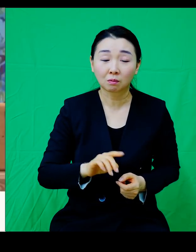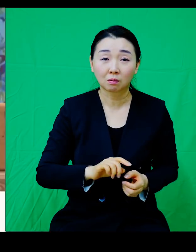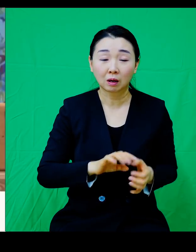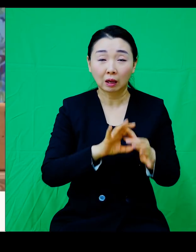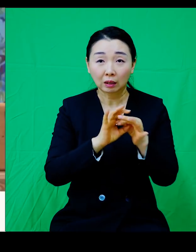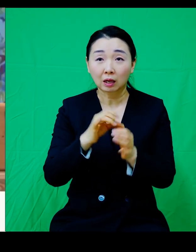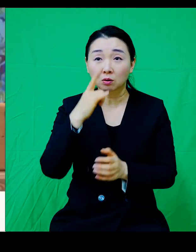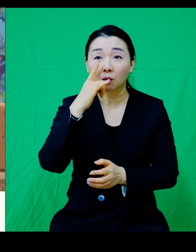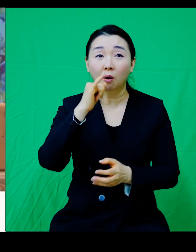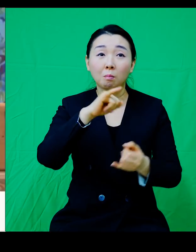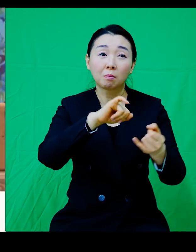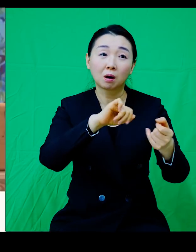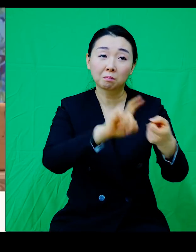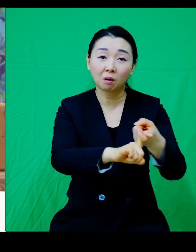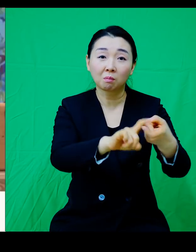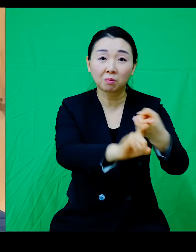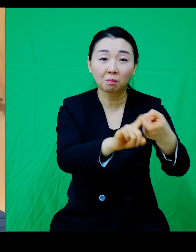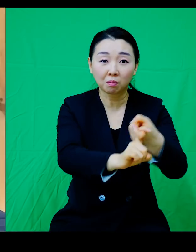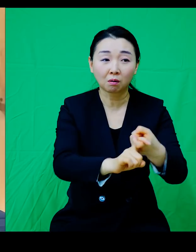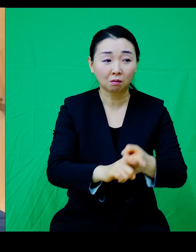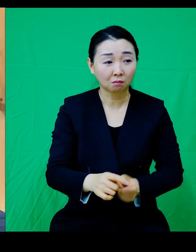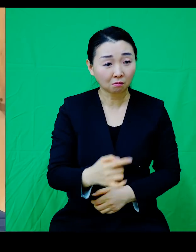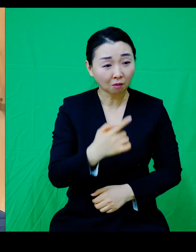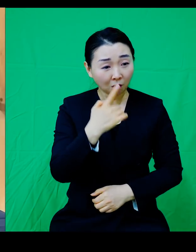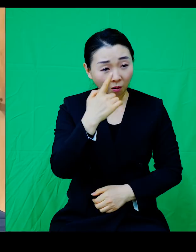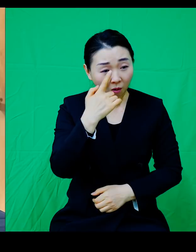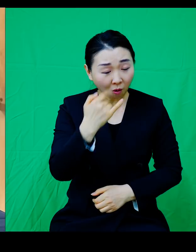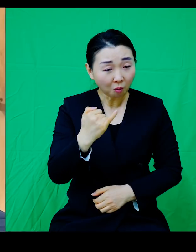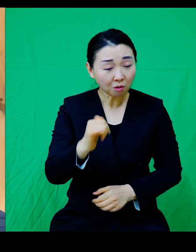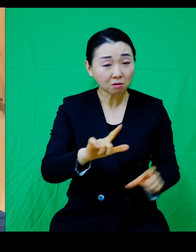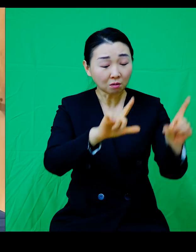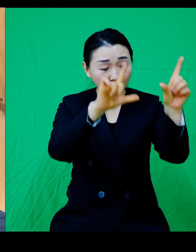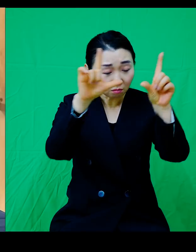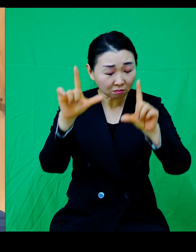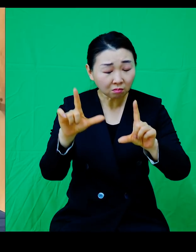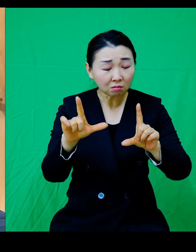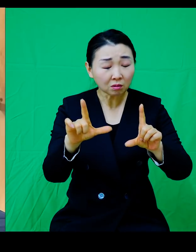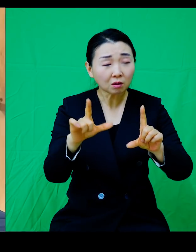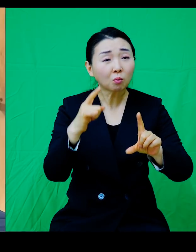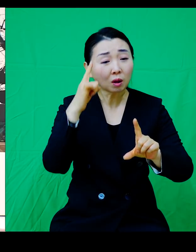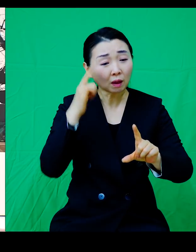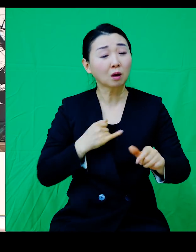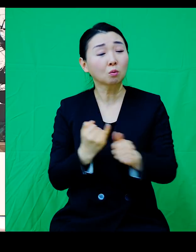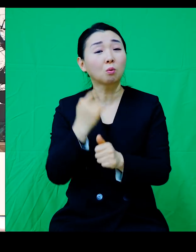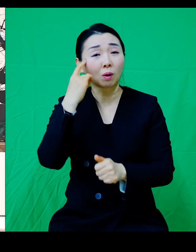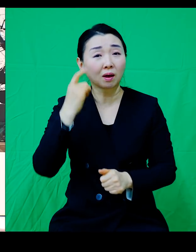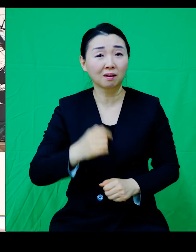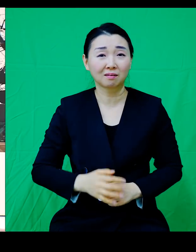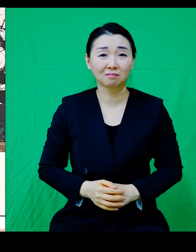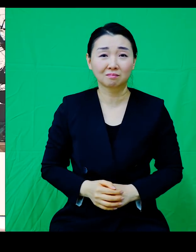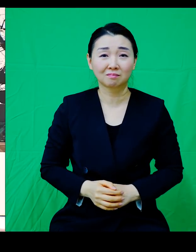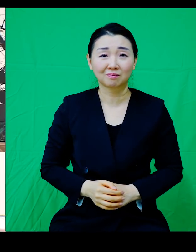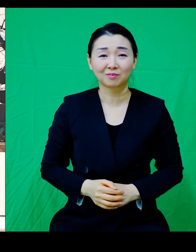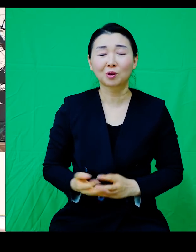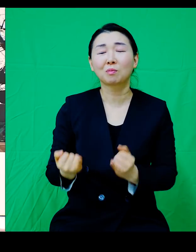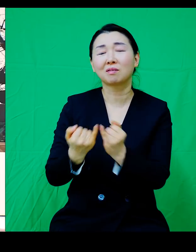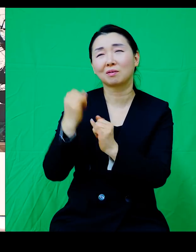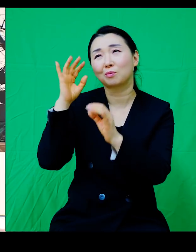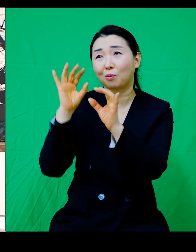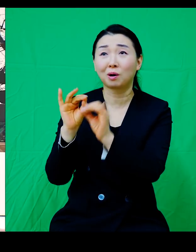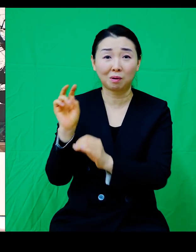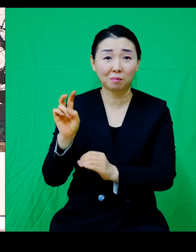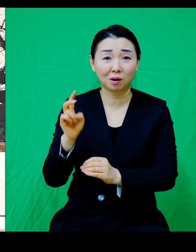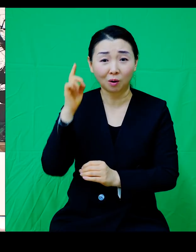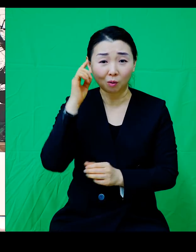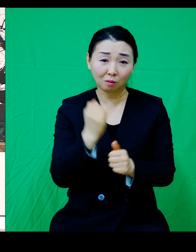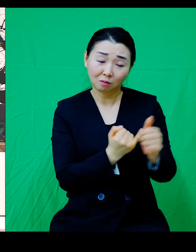아니고 계속 그냥 어머니 편인 거예요. 그래서 어머님이랑 그냥 평생 살지 왜 나랑 살았어 맨날 이렇게. 아니 근데 정말 여자들은